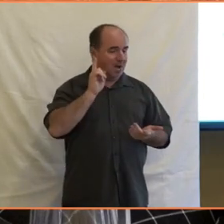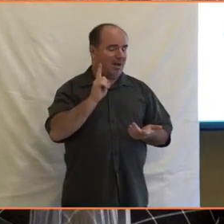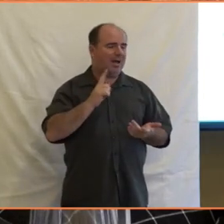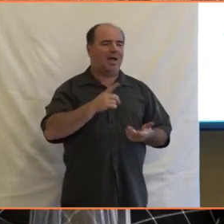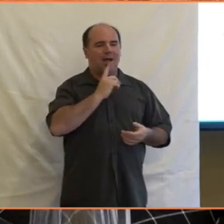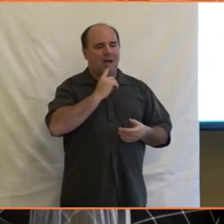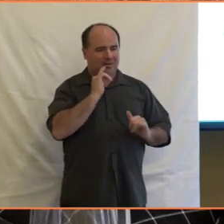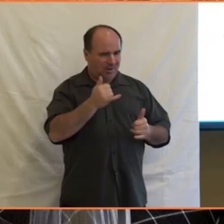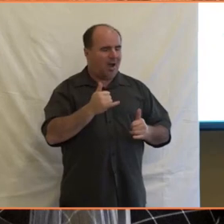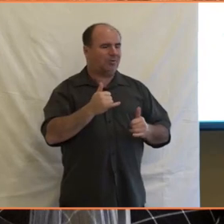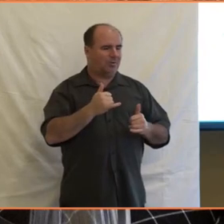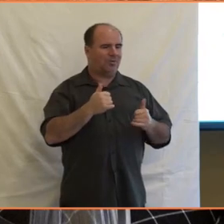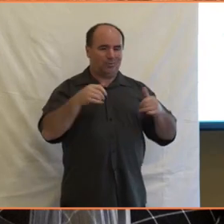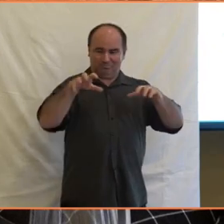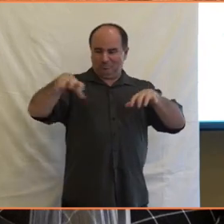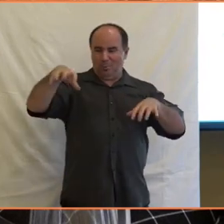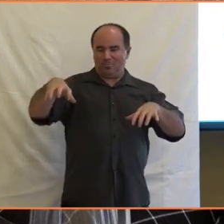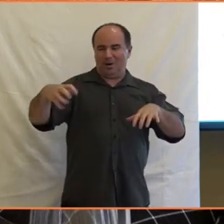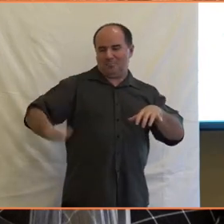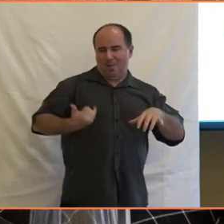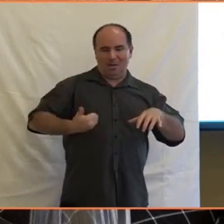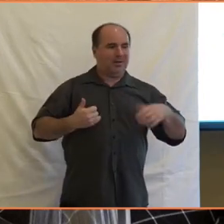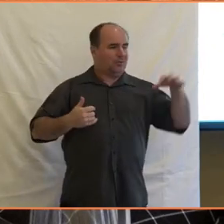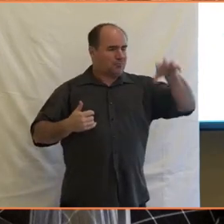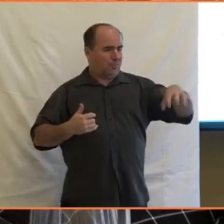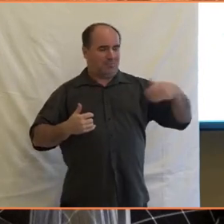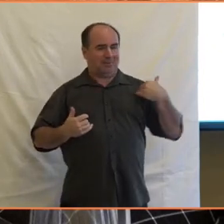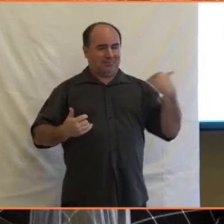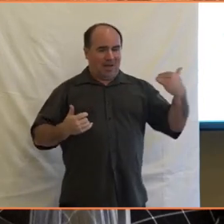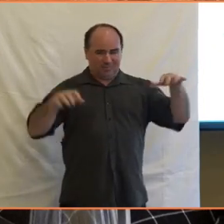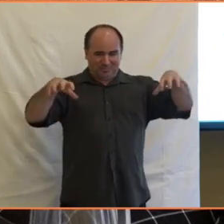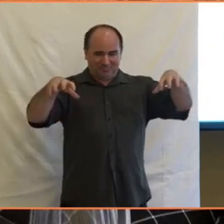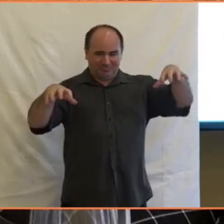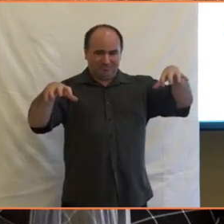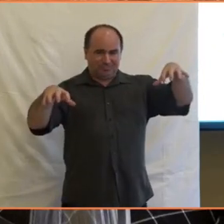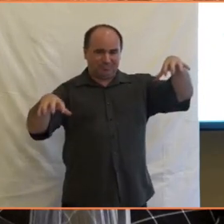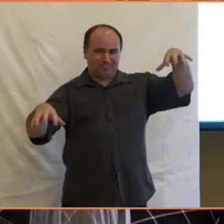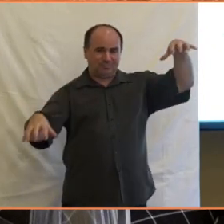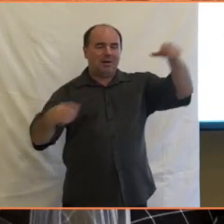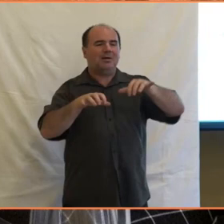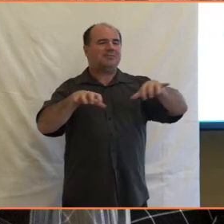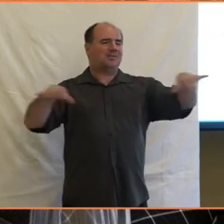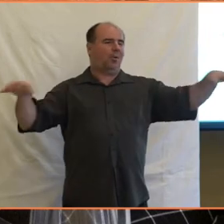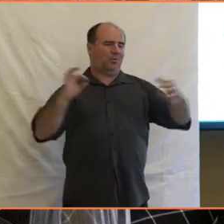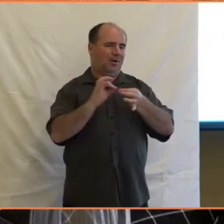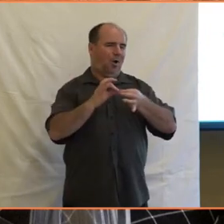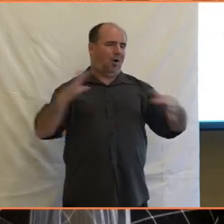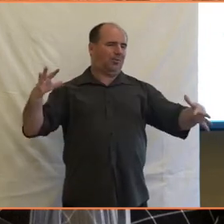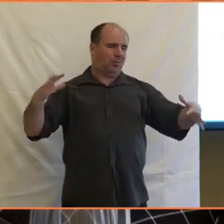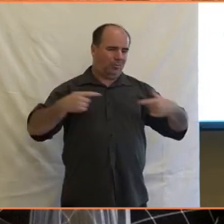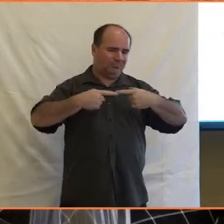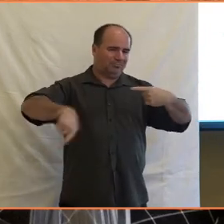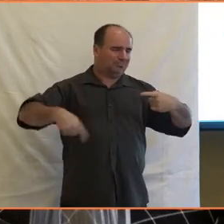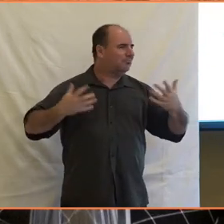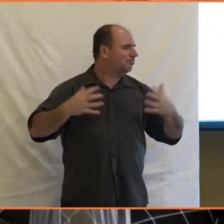určitému oddalování těch generací a odcizení vlastně, tak si myslím, že je jí daleko víc pro než jako proti. A jedním z těch primárních